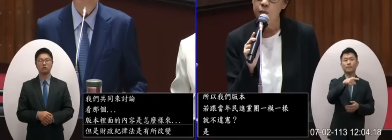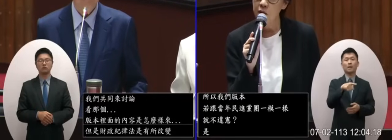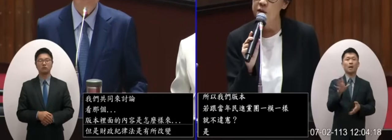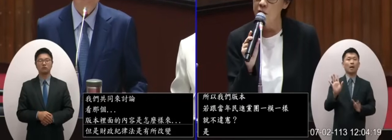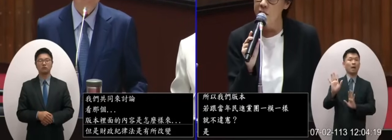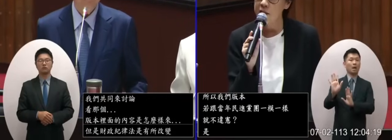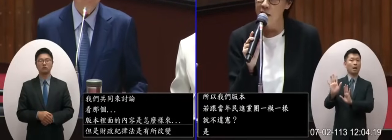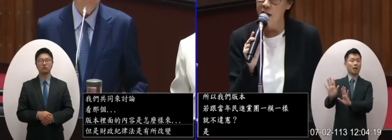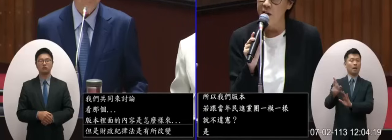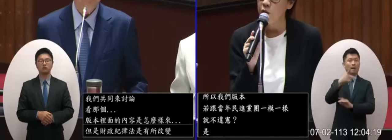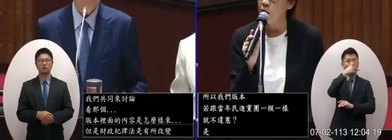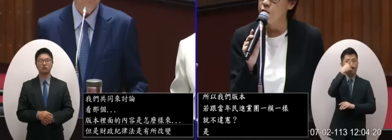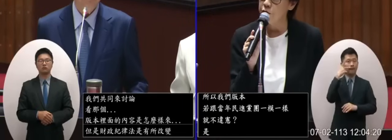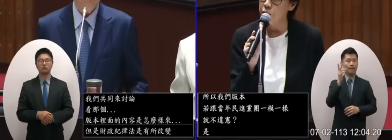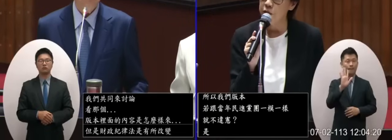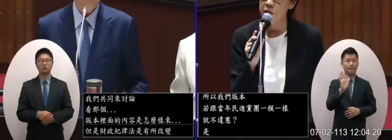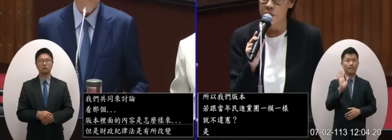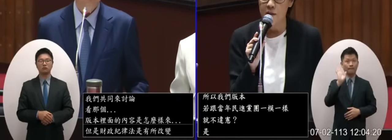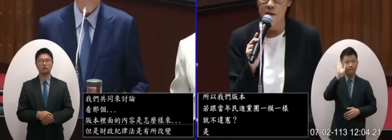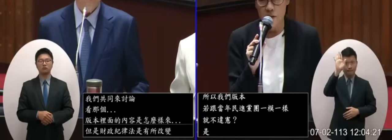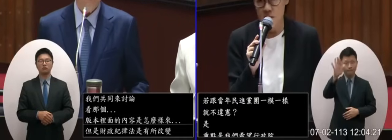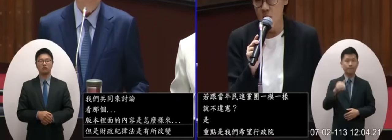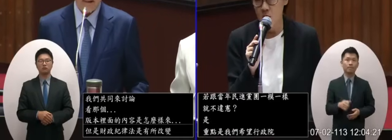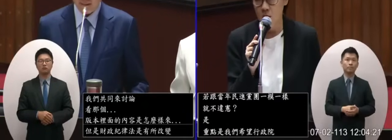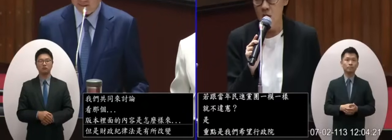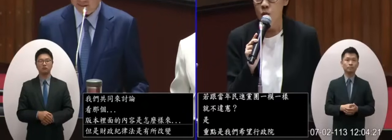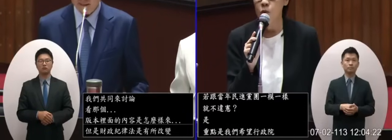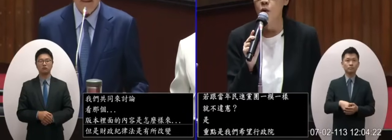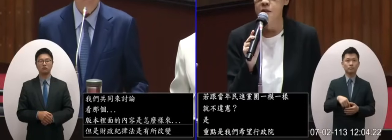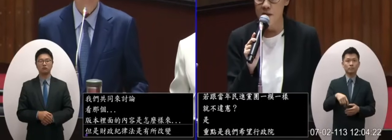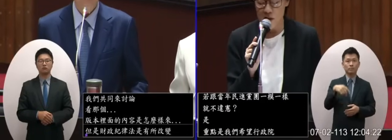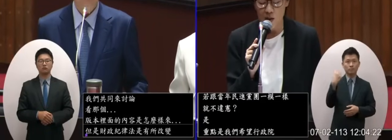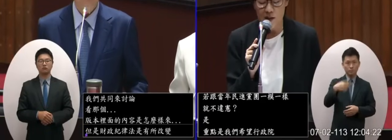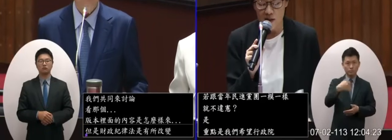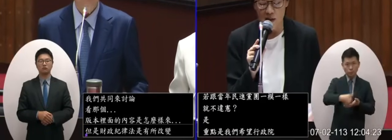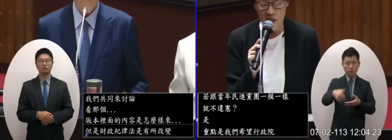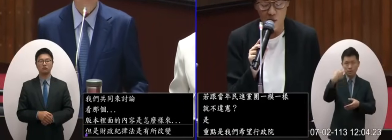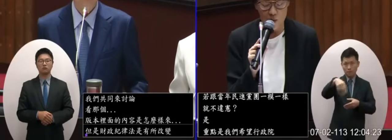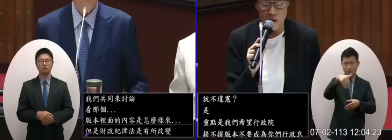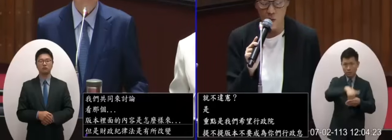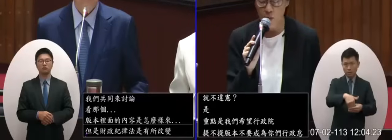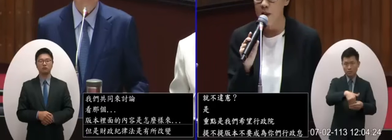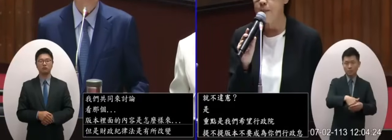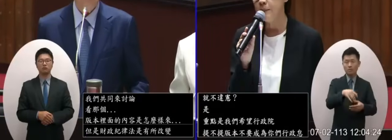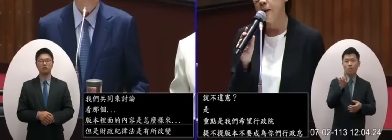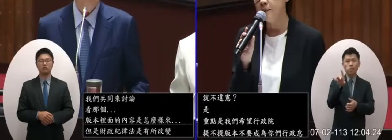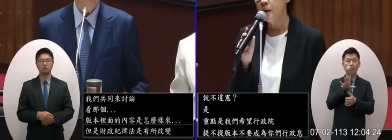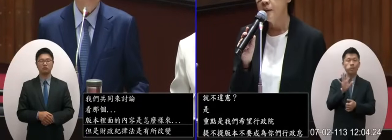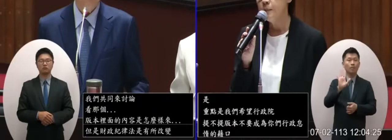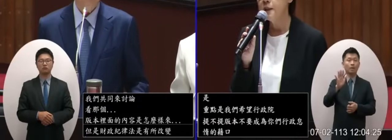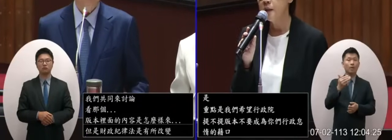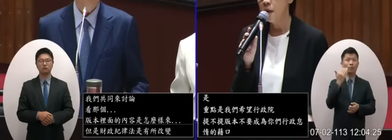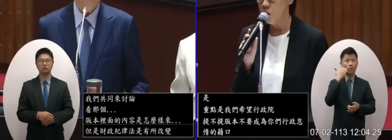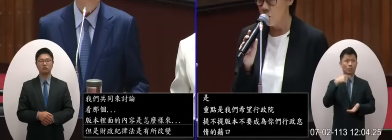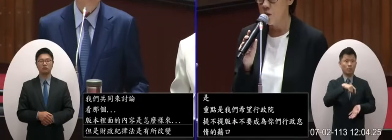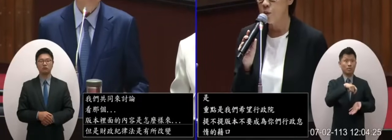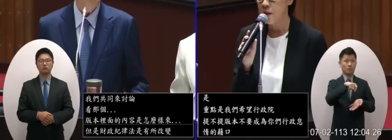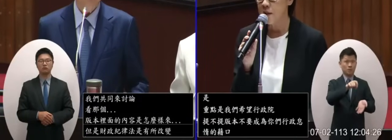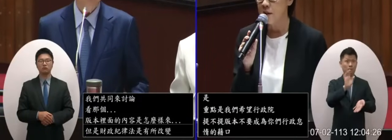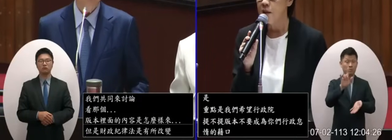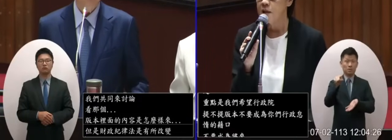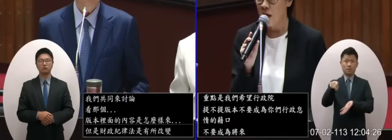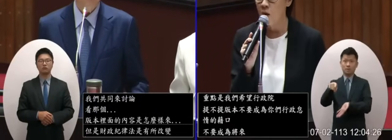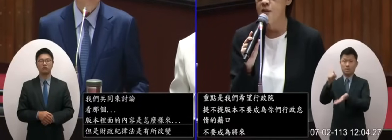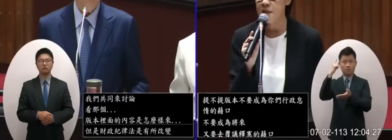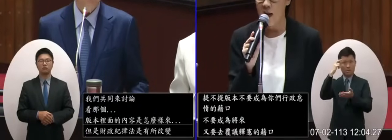口，不要成为将来又要去复议释宪的借口。如果行政院现在的态度是我不提版本，你们提了就是